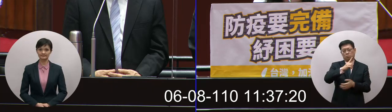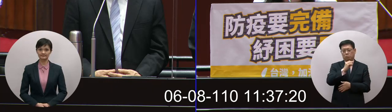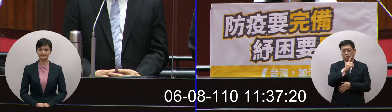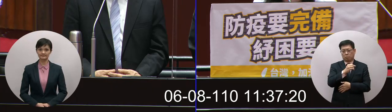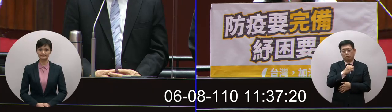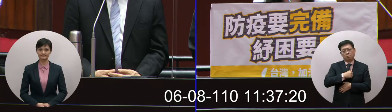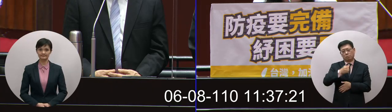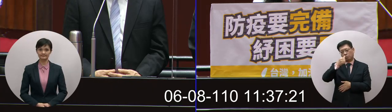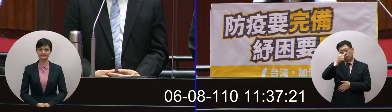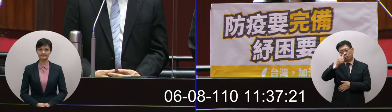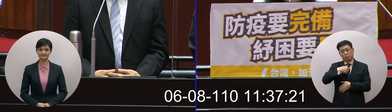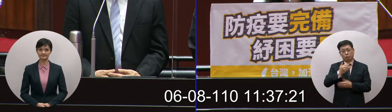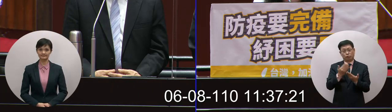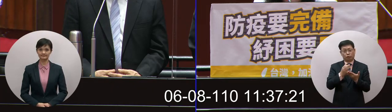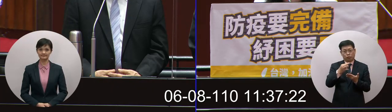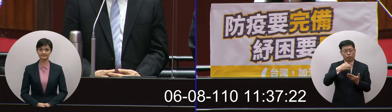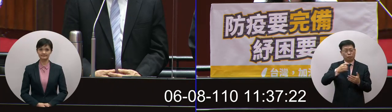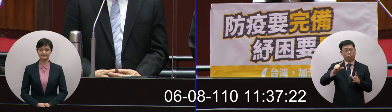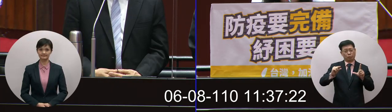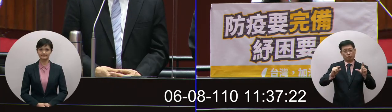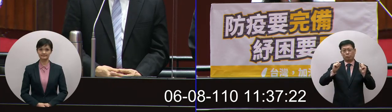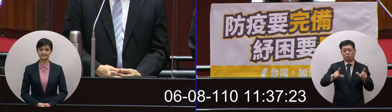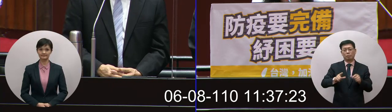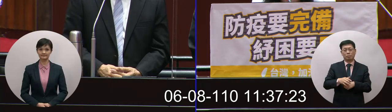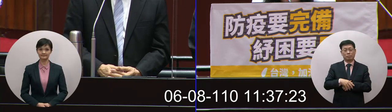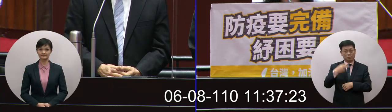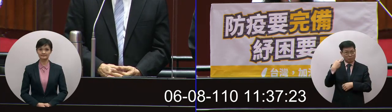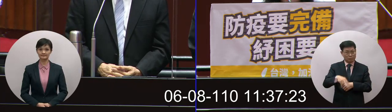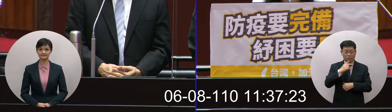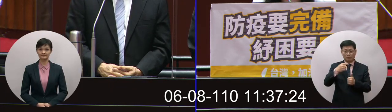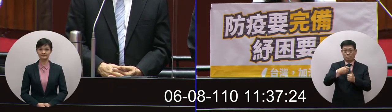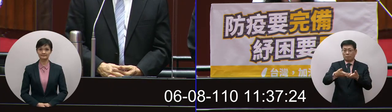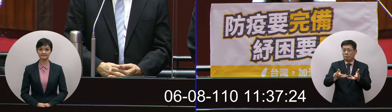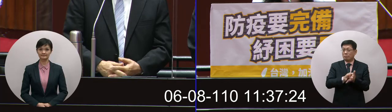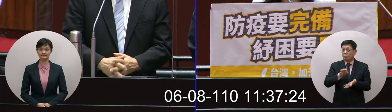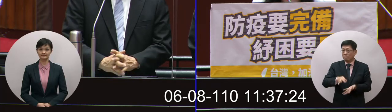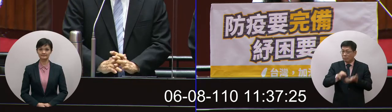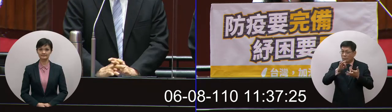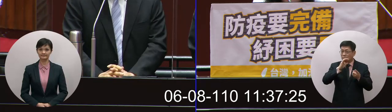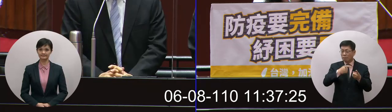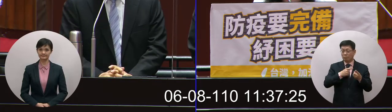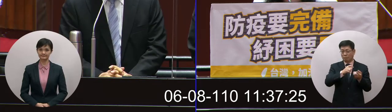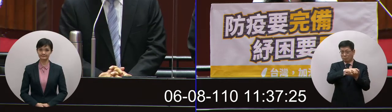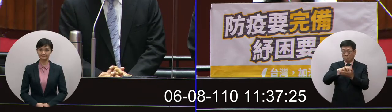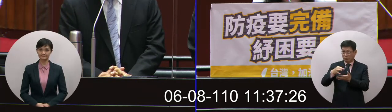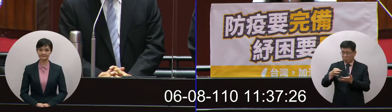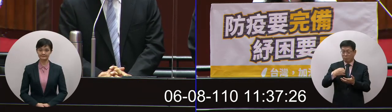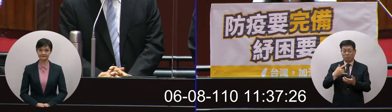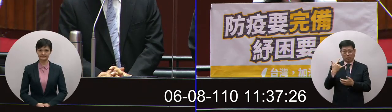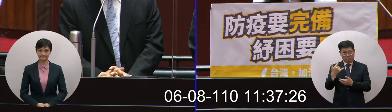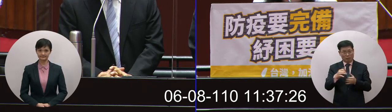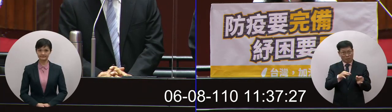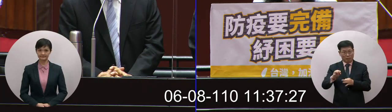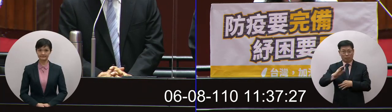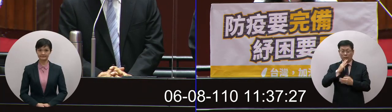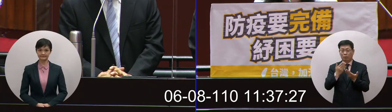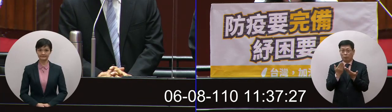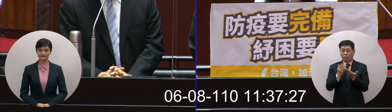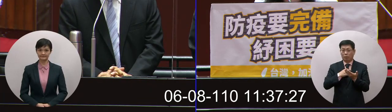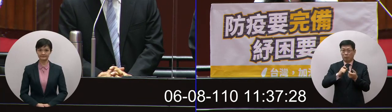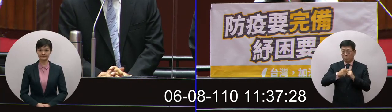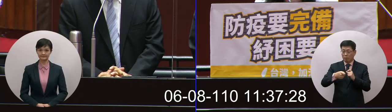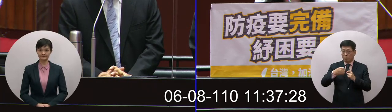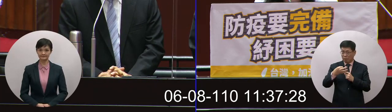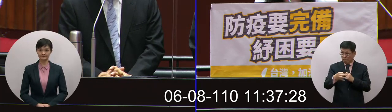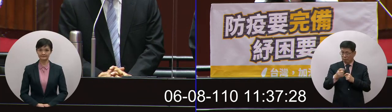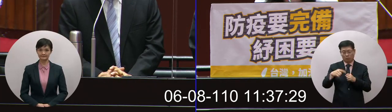远少于这个学费的情况。那所以其实我们也没有看到说，虽然教育部提出来说在代办费的部分要缓收，但是在学费的部分迟迟没有来说说